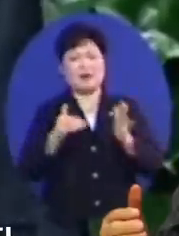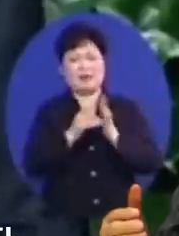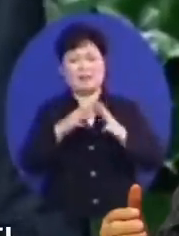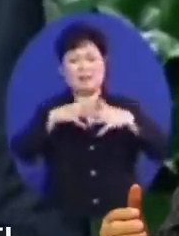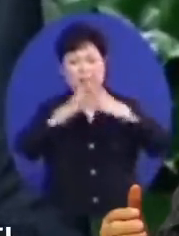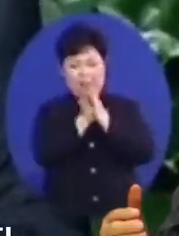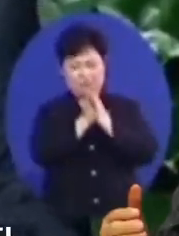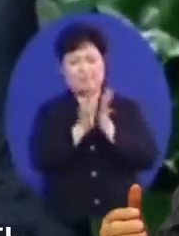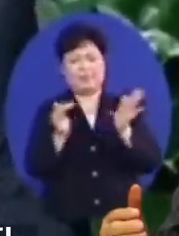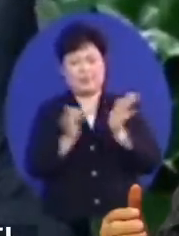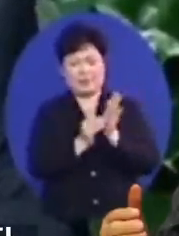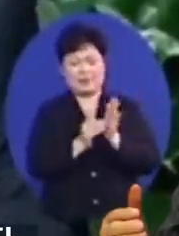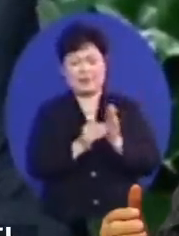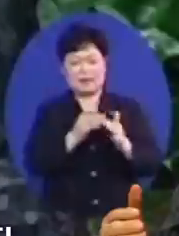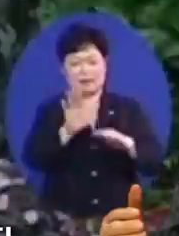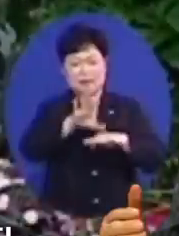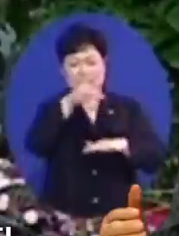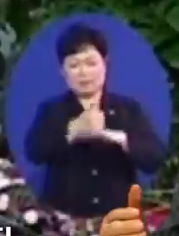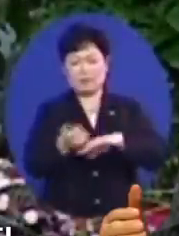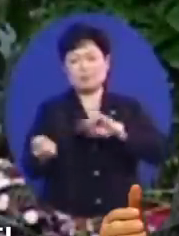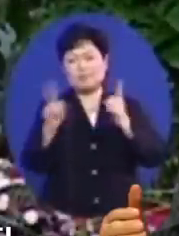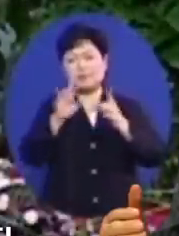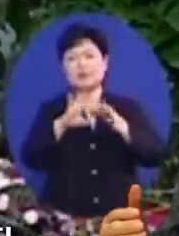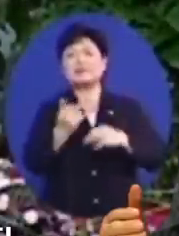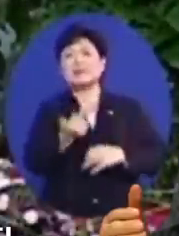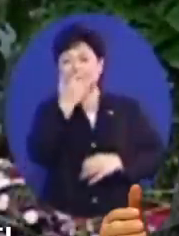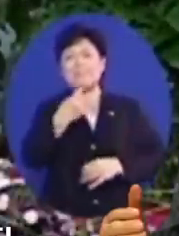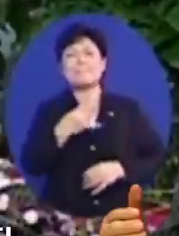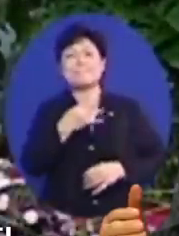안에서는 부활의 생명만 넘쳐나는 것입니다.